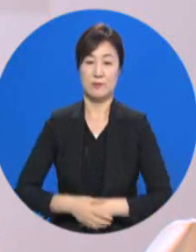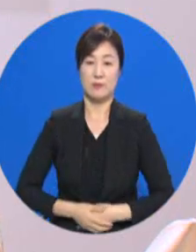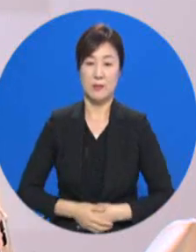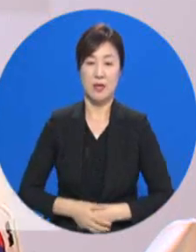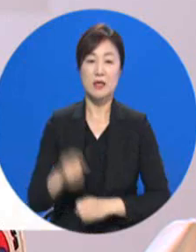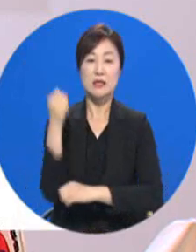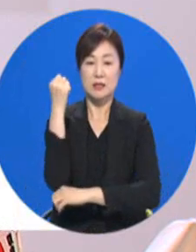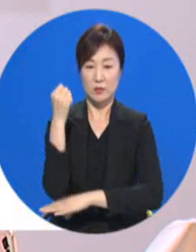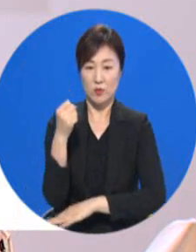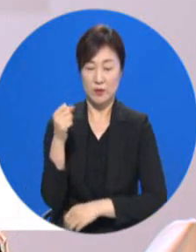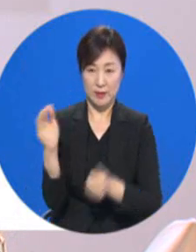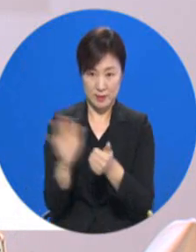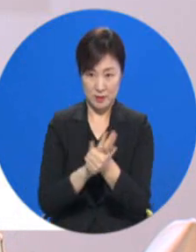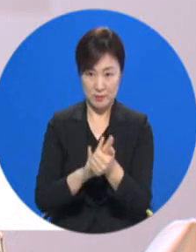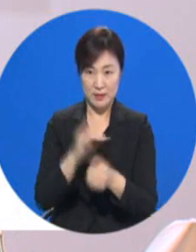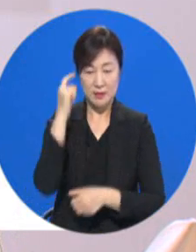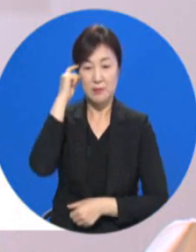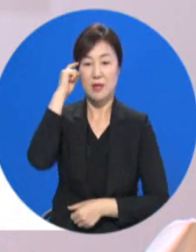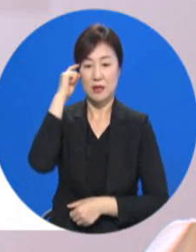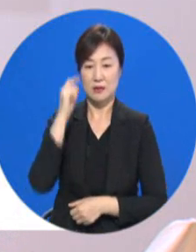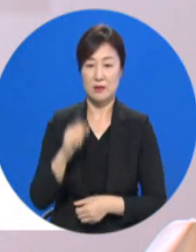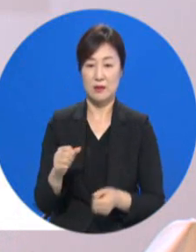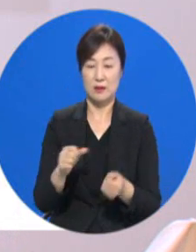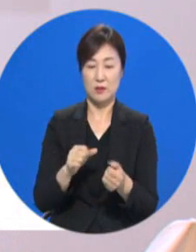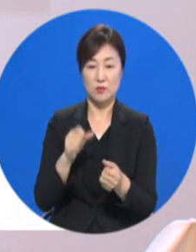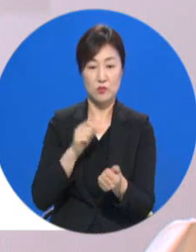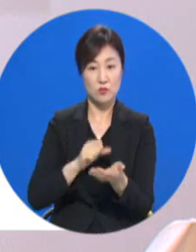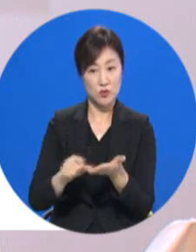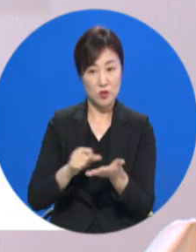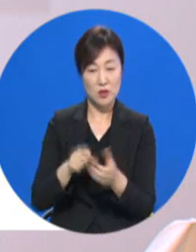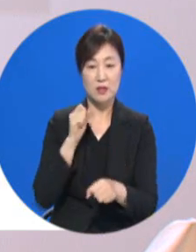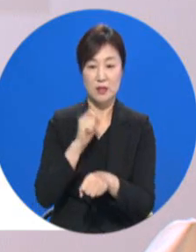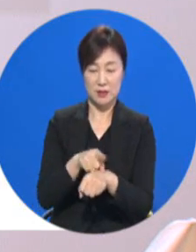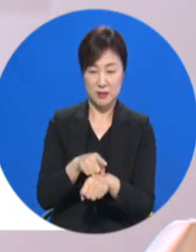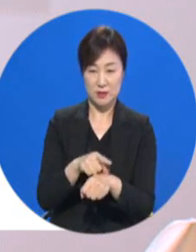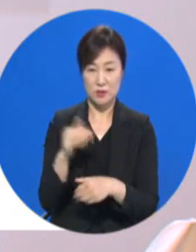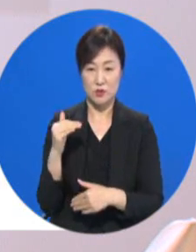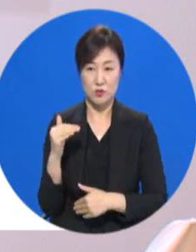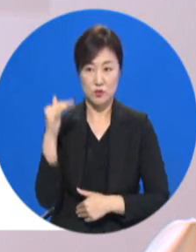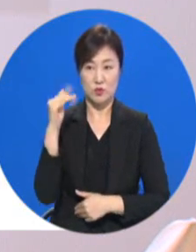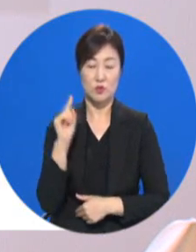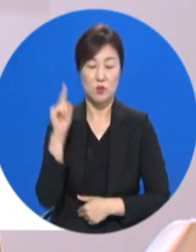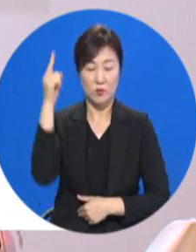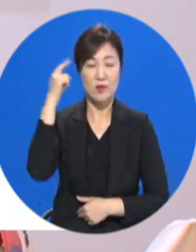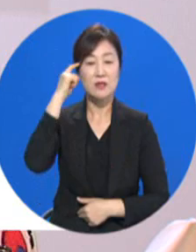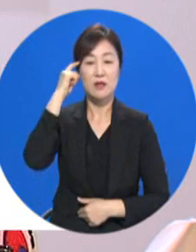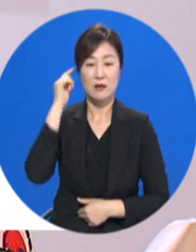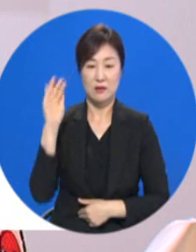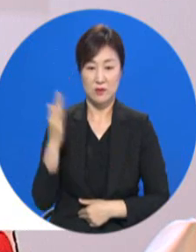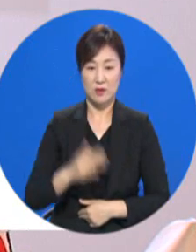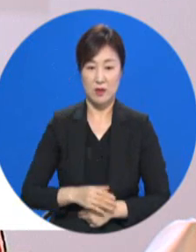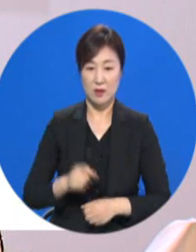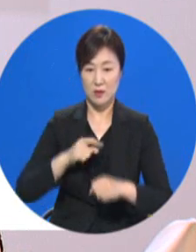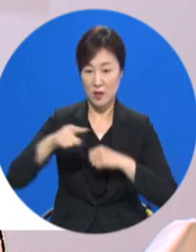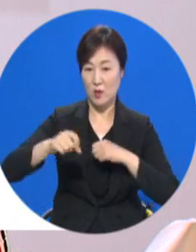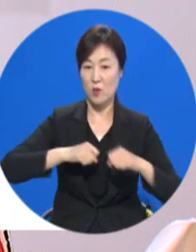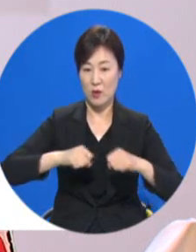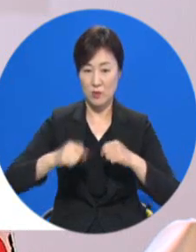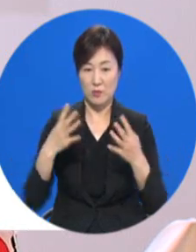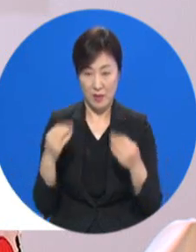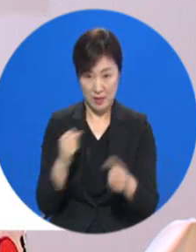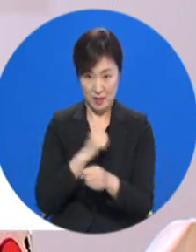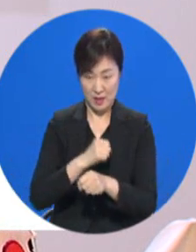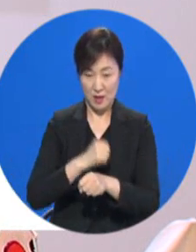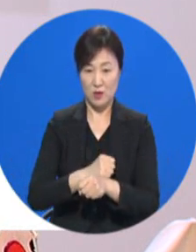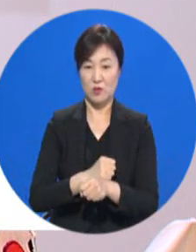기본적으로 서비스 마인드나 뭐 상품의 질이나 그런 게 좀 수준이 높다고 생각이 되고요. 대외 활동을 많이 하면서